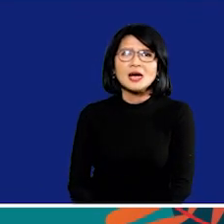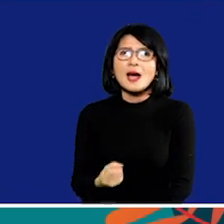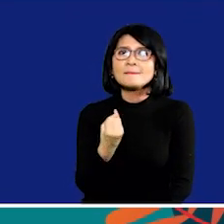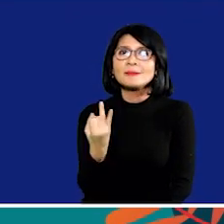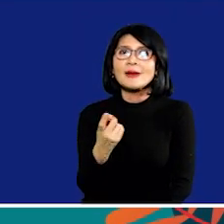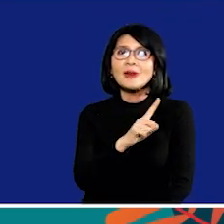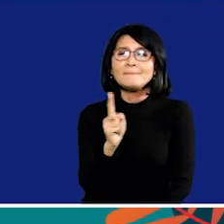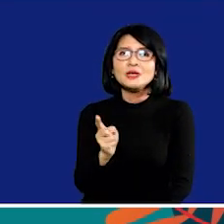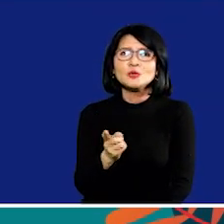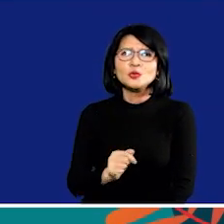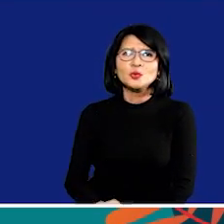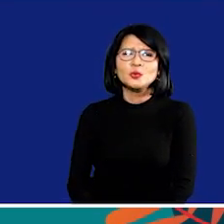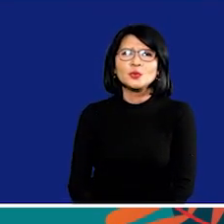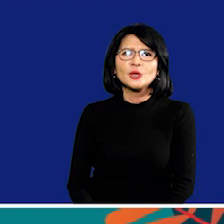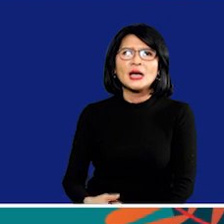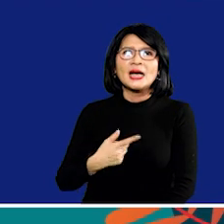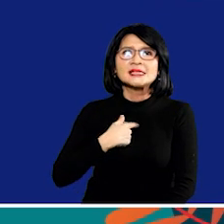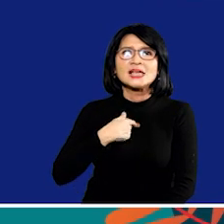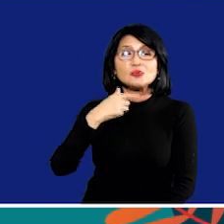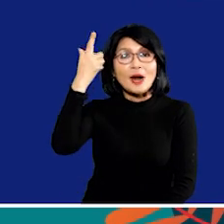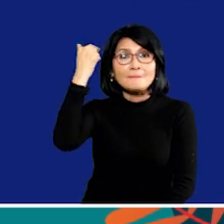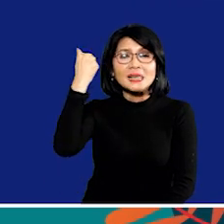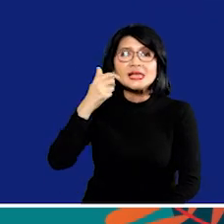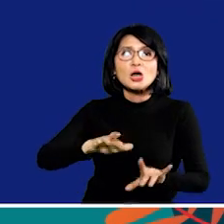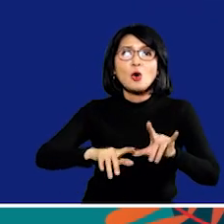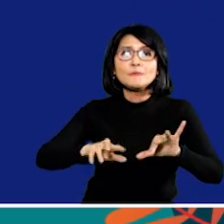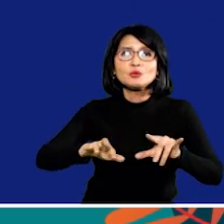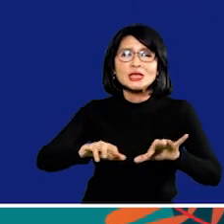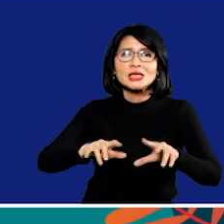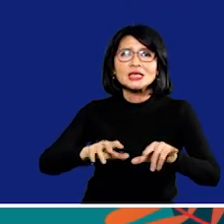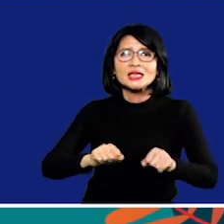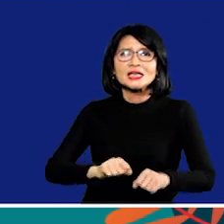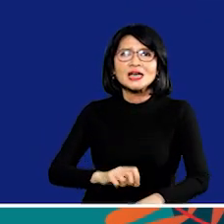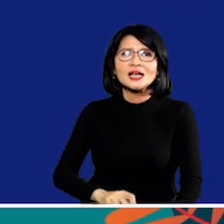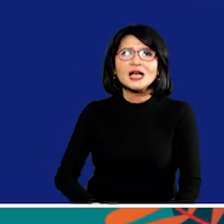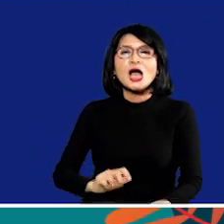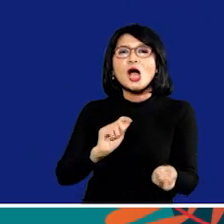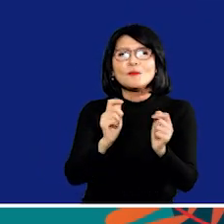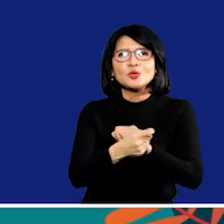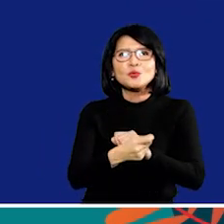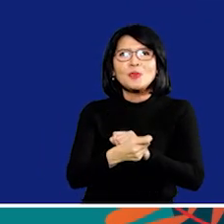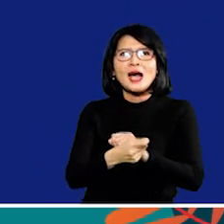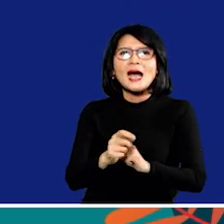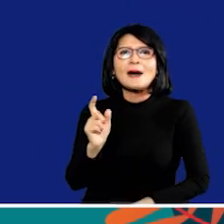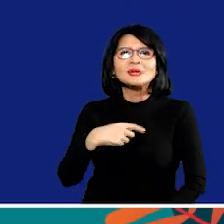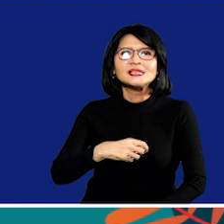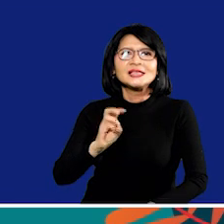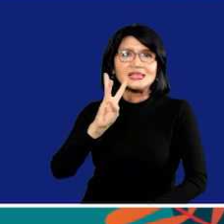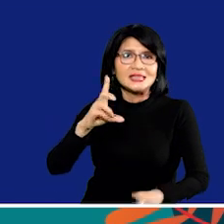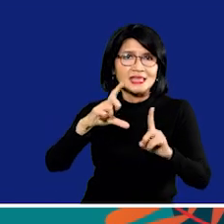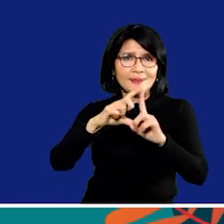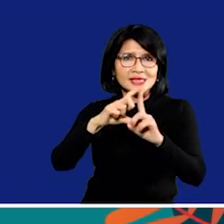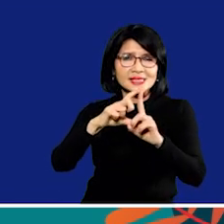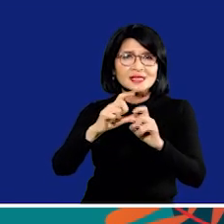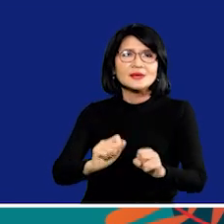beberapa minggu sebelum KKP itu saya mulai mencoba belajar digital, Pak. Mencoba mengubah ilustrasi 2 dimensi itu menjadi